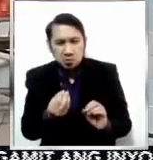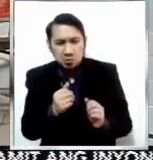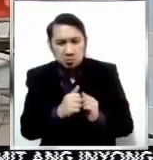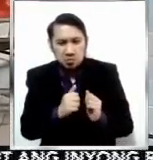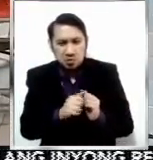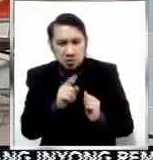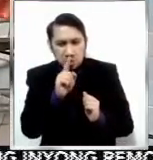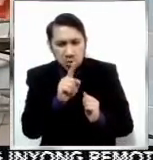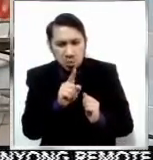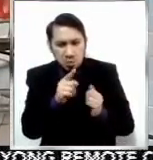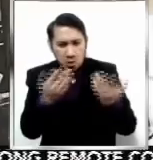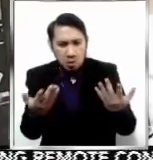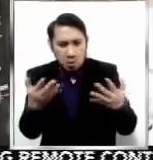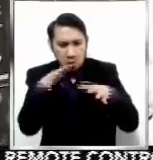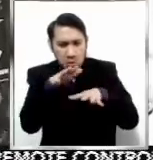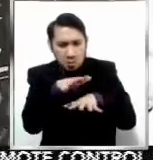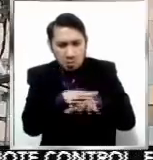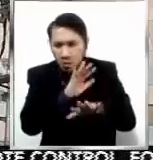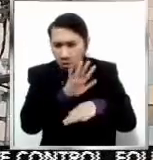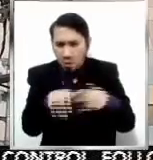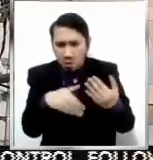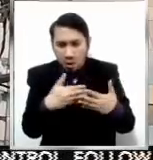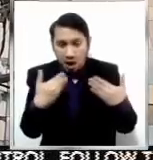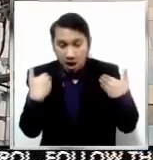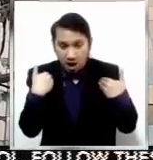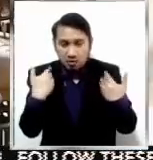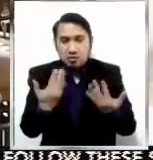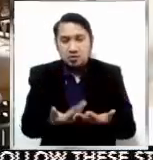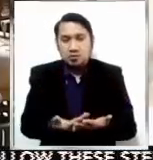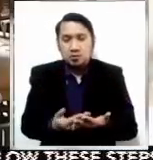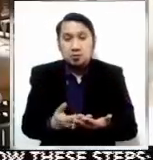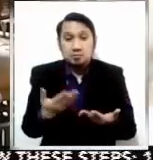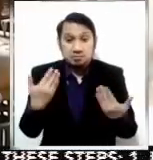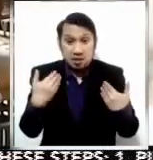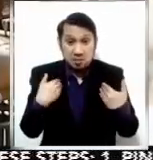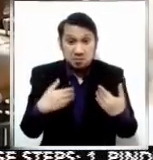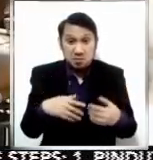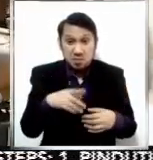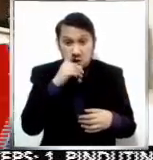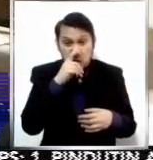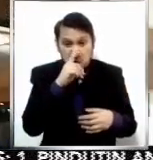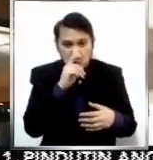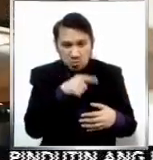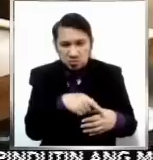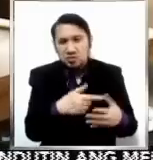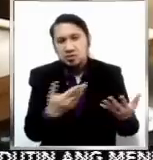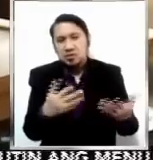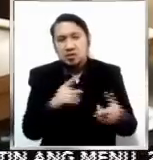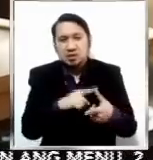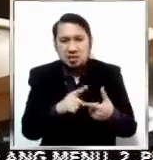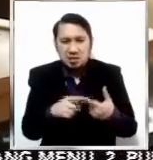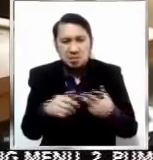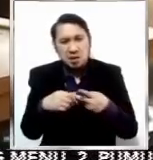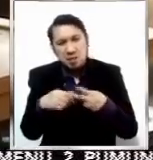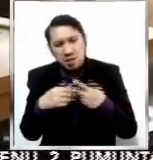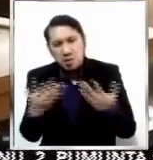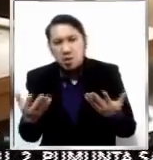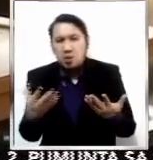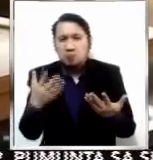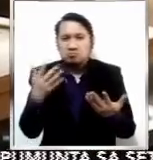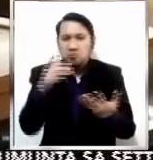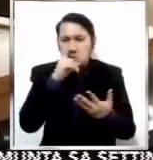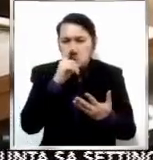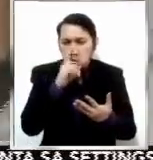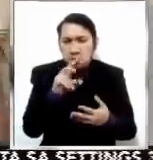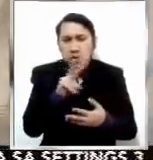na nandun na lahat. Gamit ang isang sirang patungan ng laptop, Tupperware mula sa kanilang kusina at isang 250 pesos